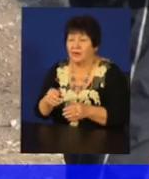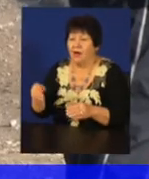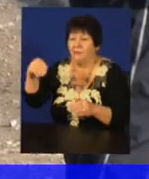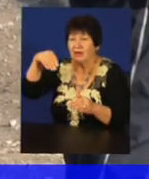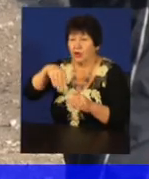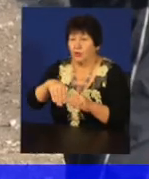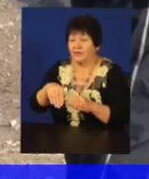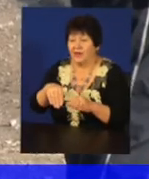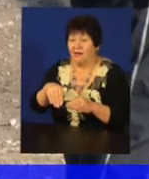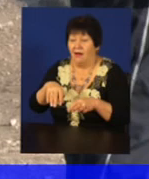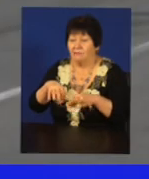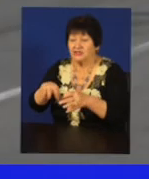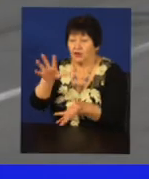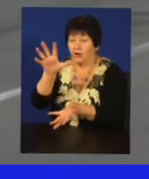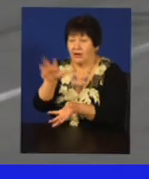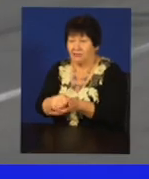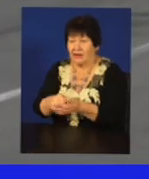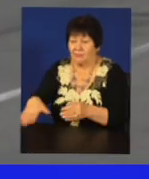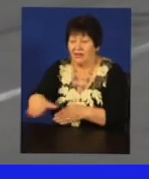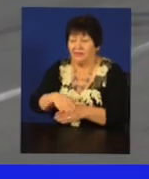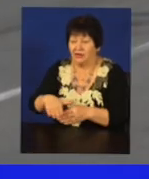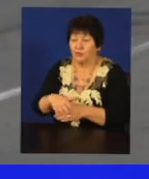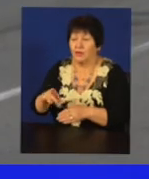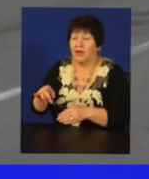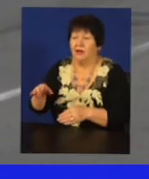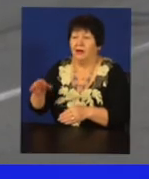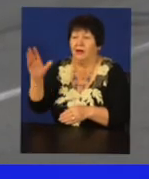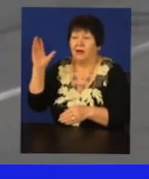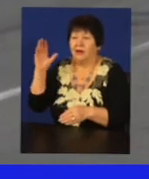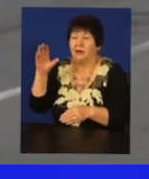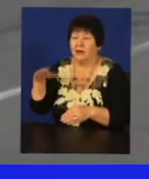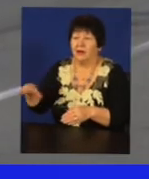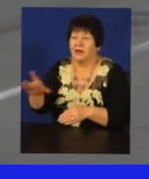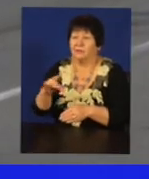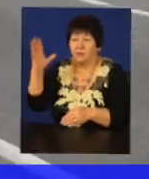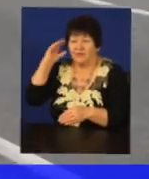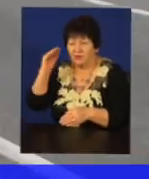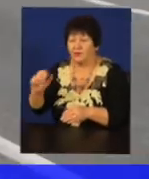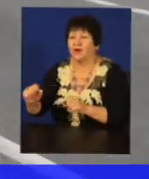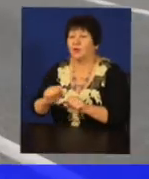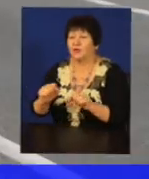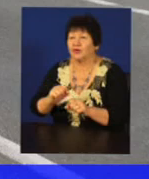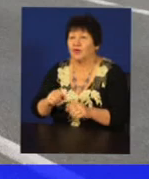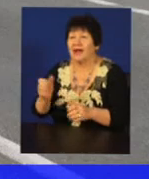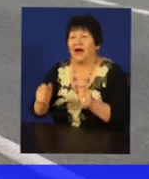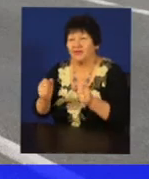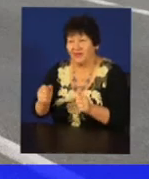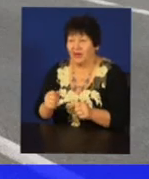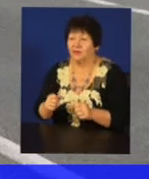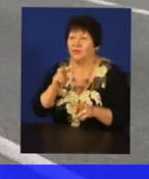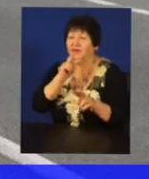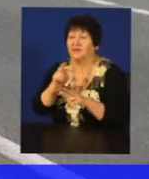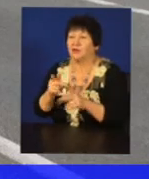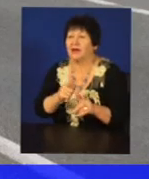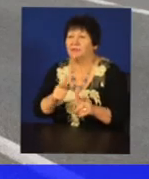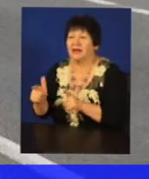includerea mașinilor capcană pe întreg teritoriul Republicii Moldova, în ideea informării și sensibilizării conducătorilor de autovehicule, privitor